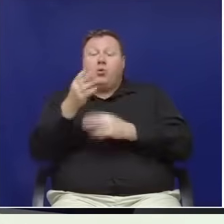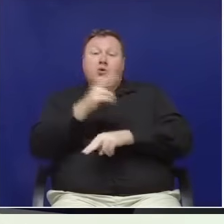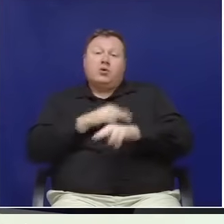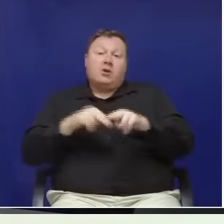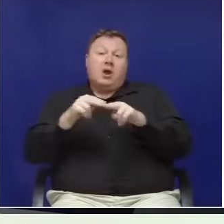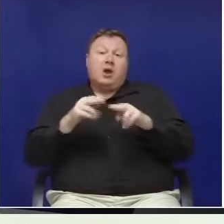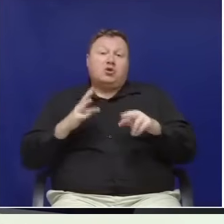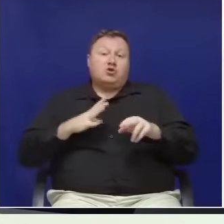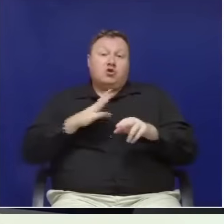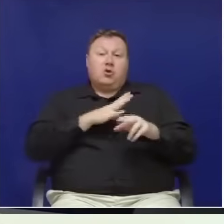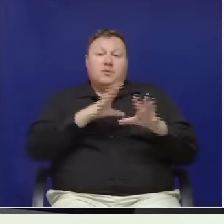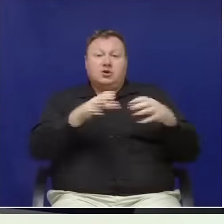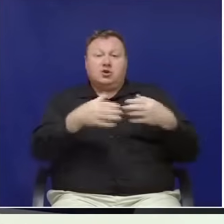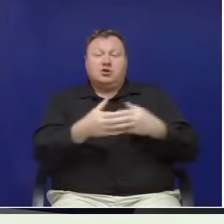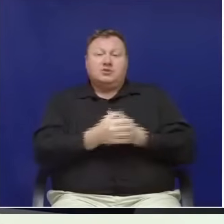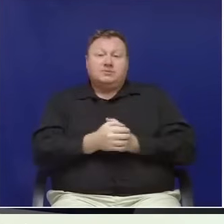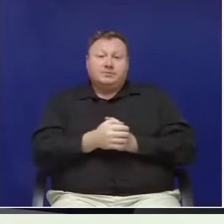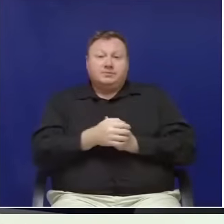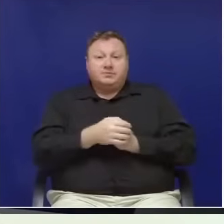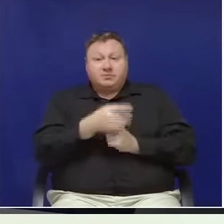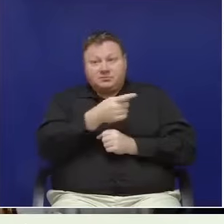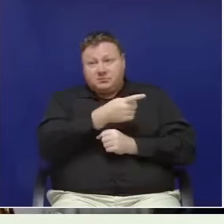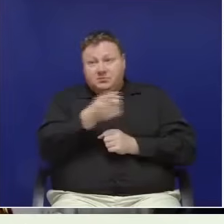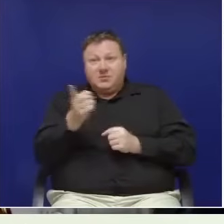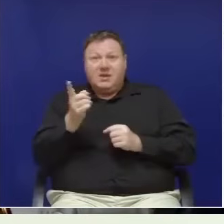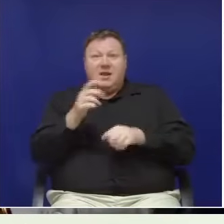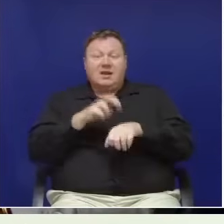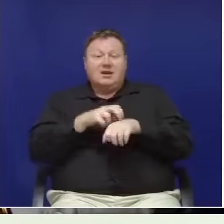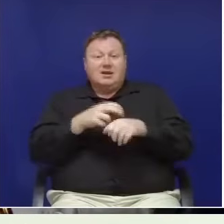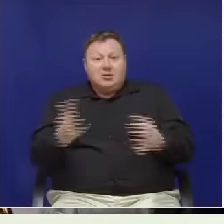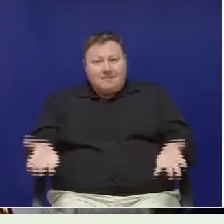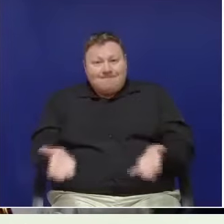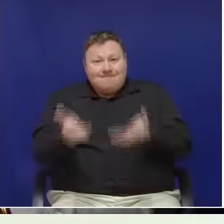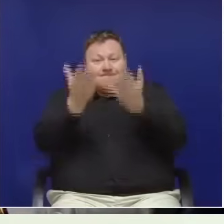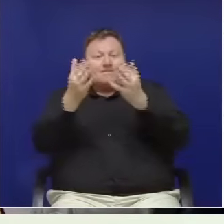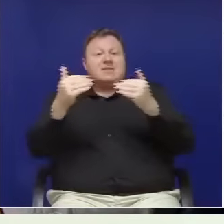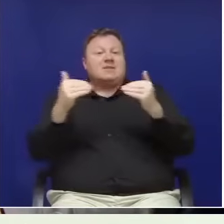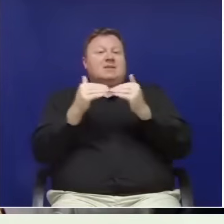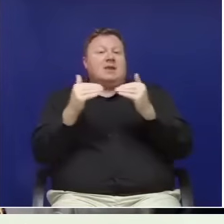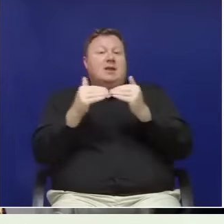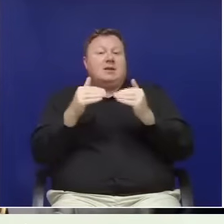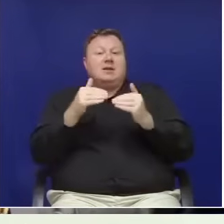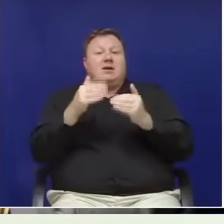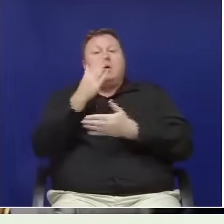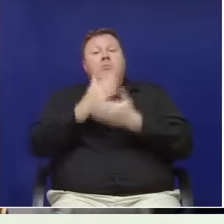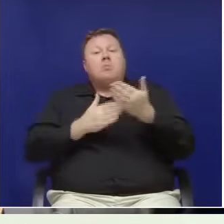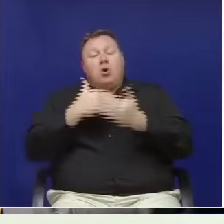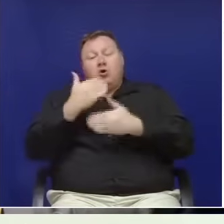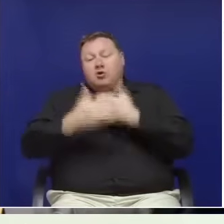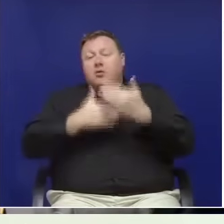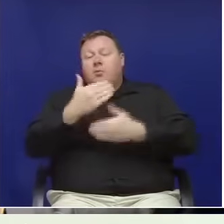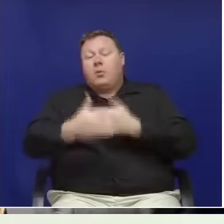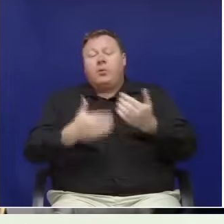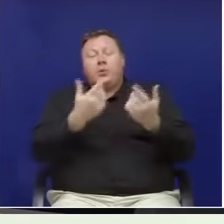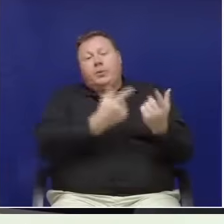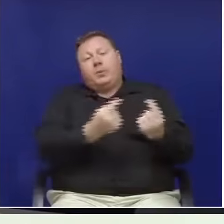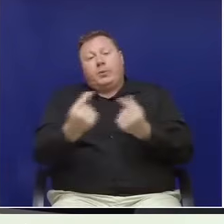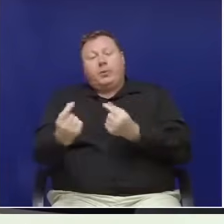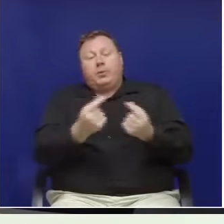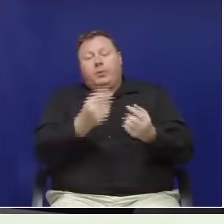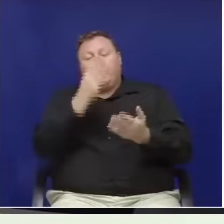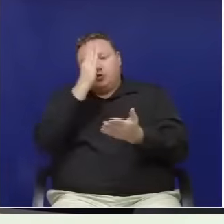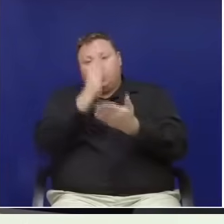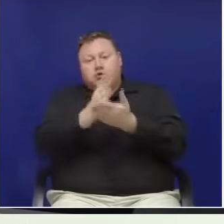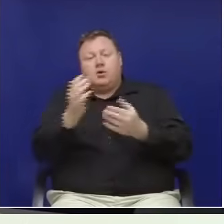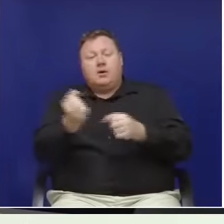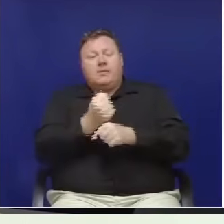Ons moet ons standaard verhoog en dit is deel van die proses om te verseker dat ons mense op die